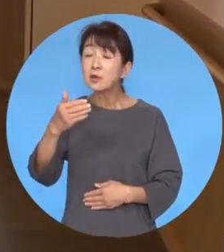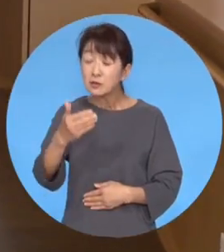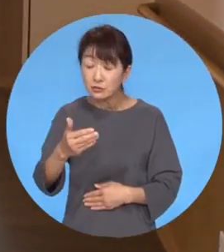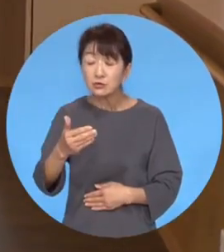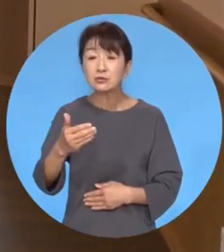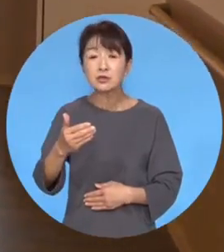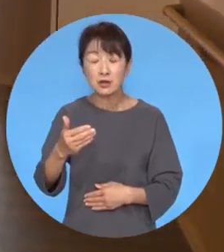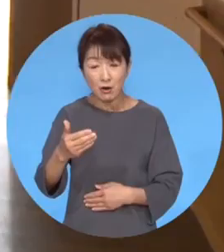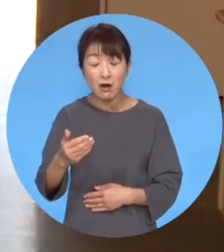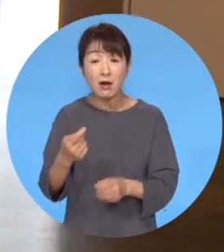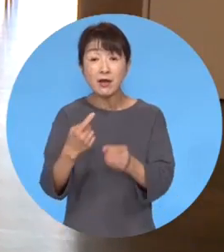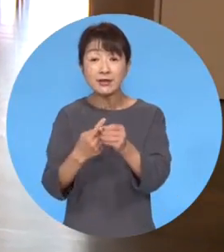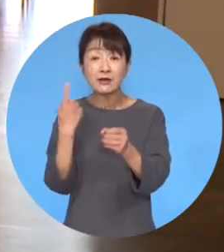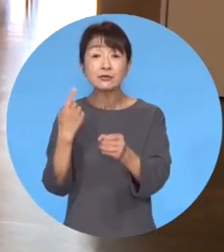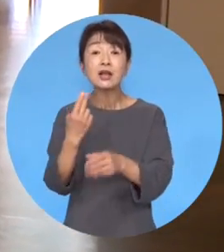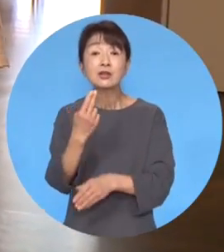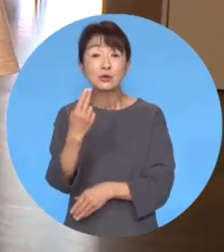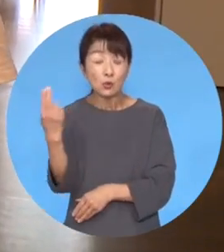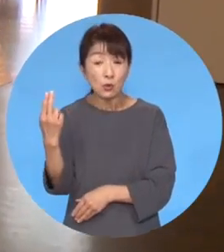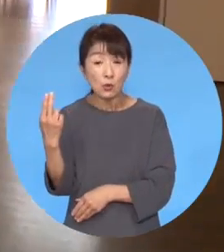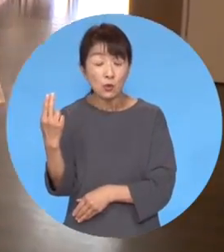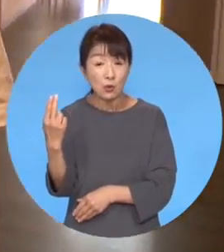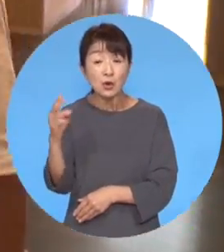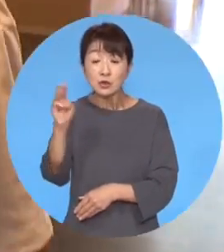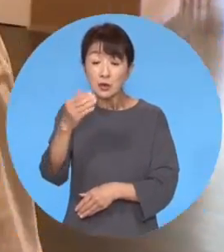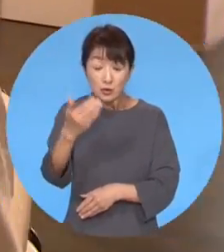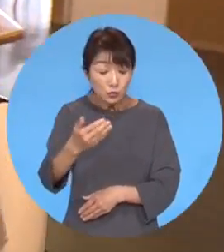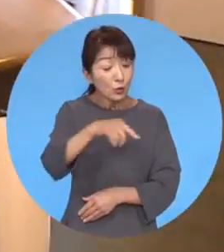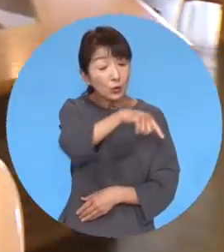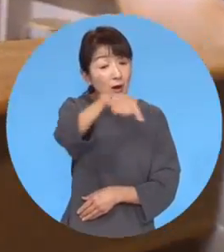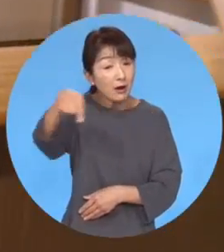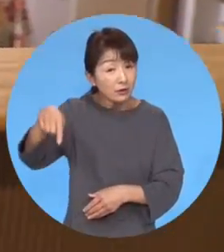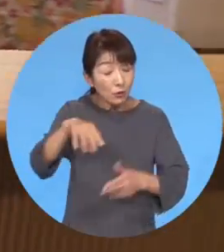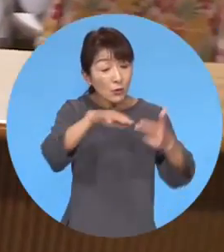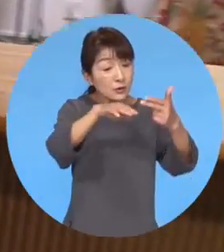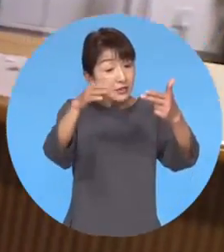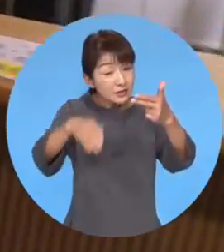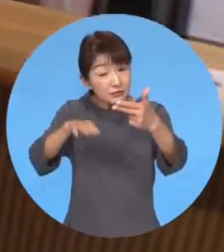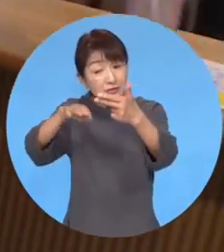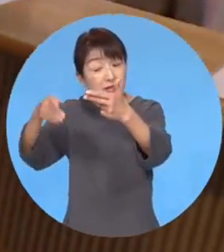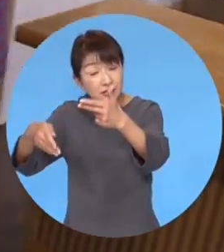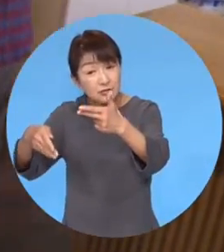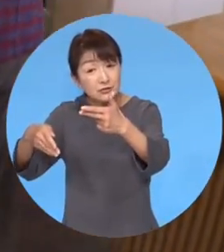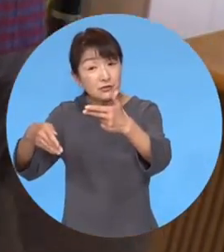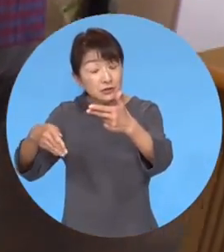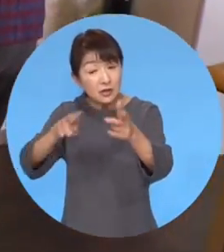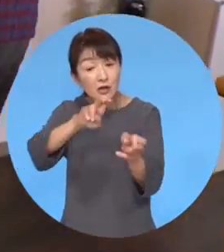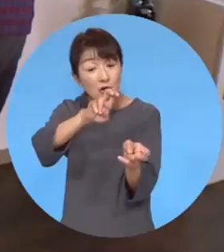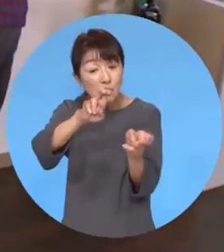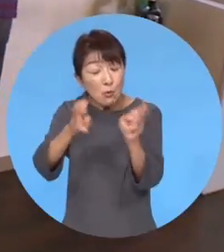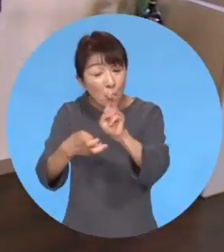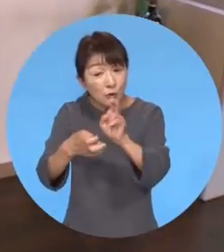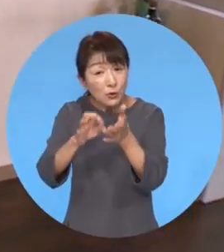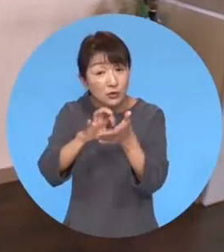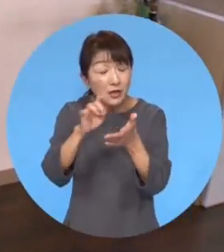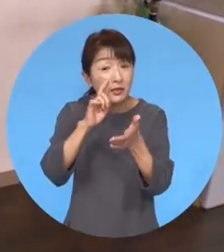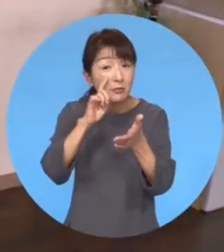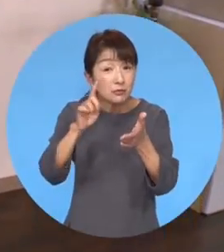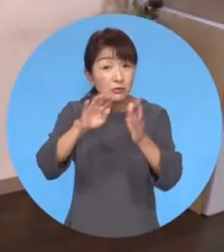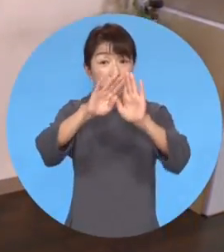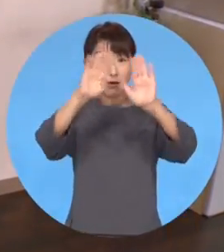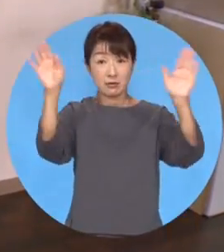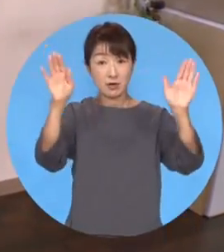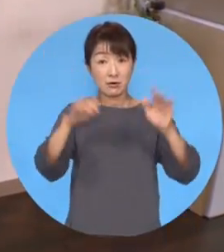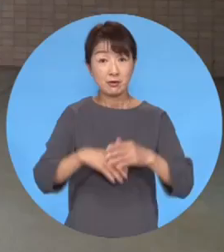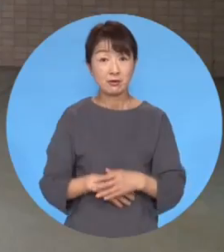区は平成28年度区内の高齢者施設への介護ロボット導入を支援する取り組みを始め